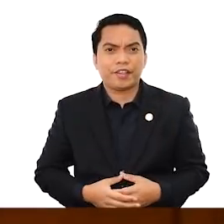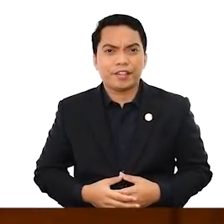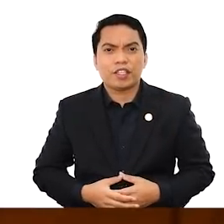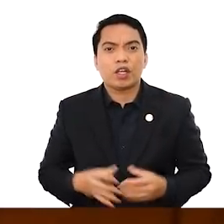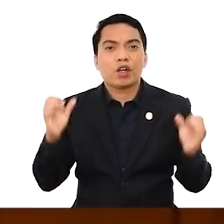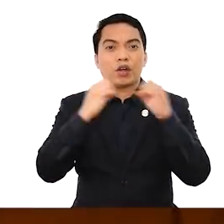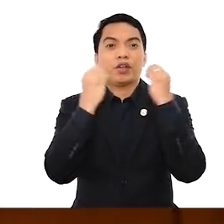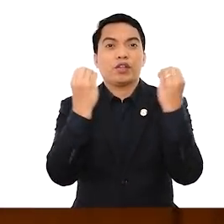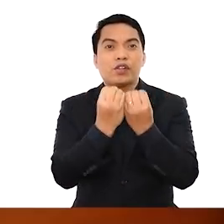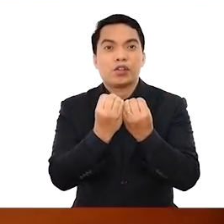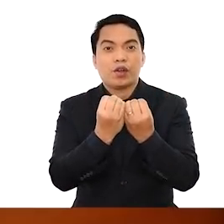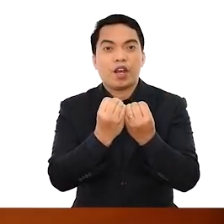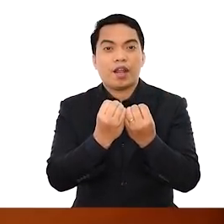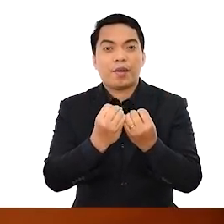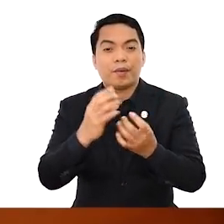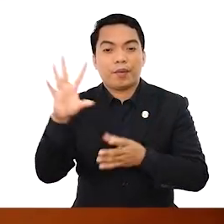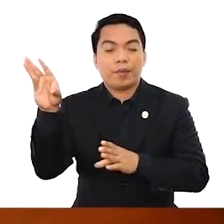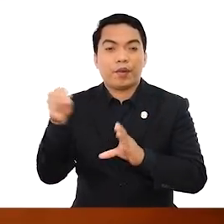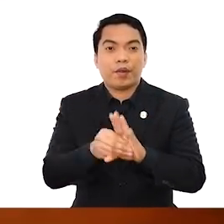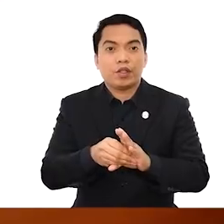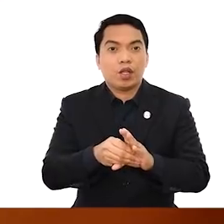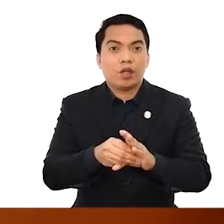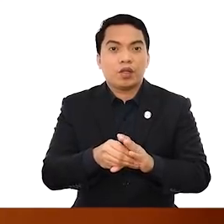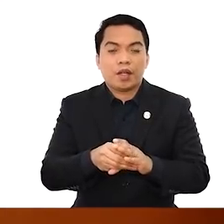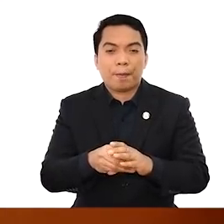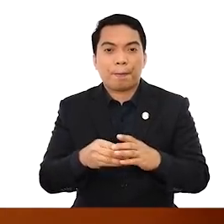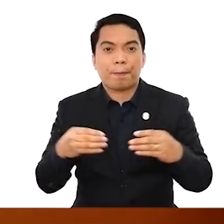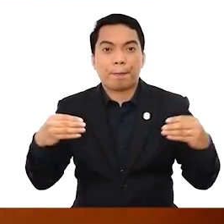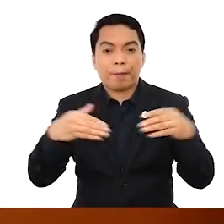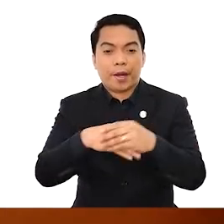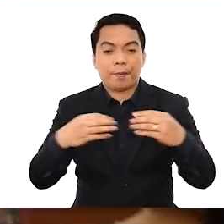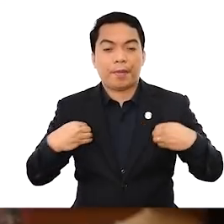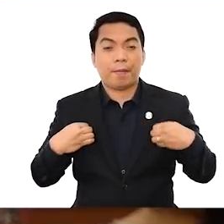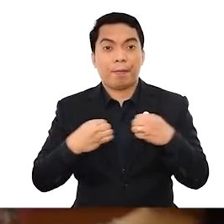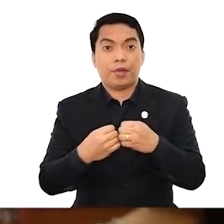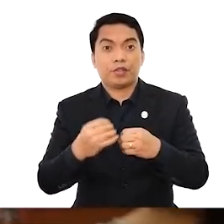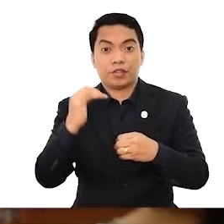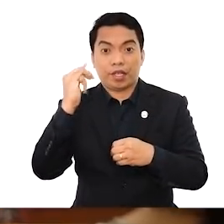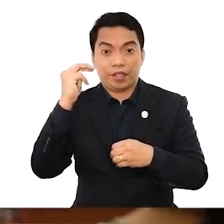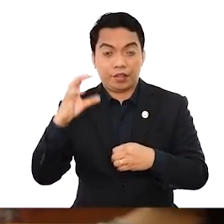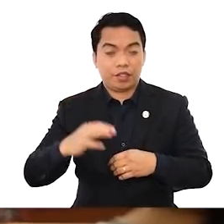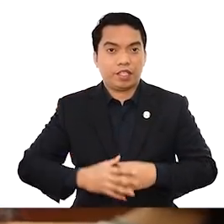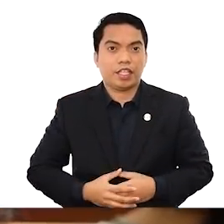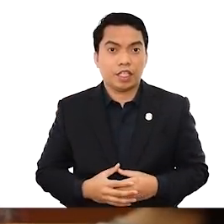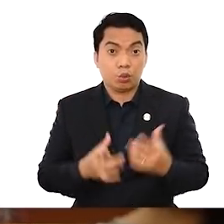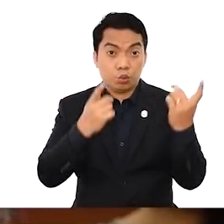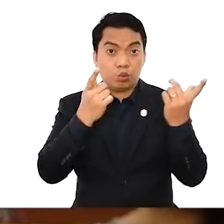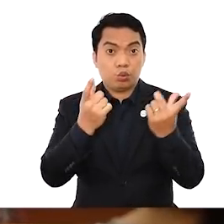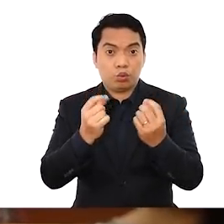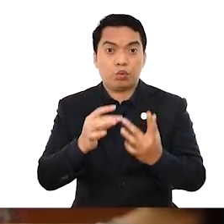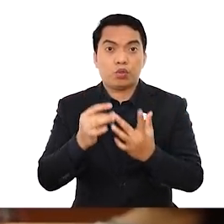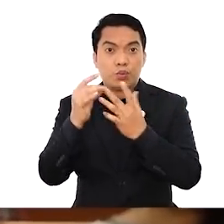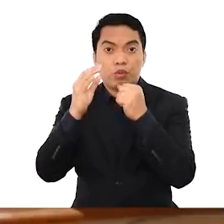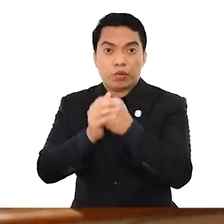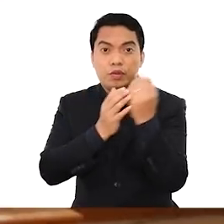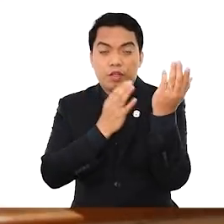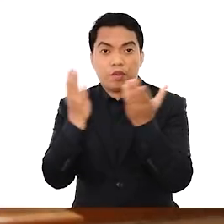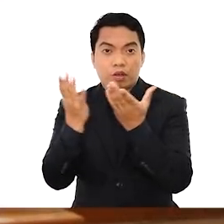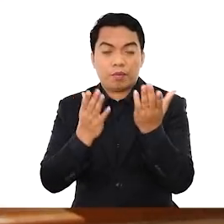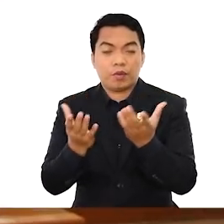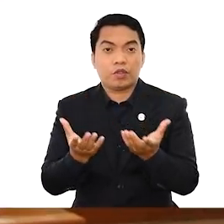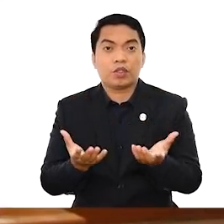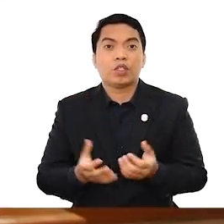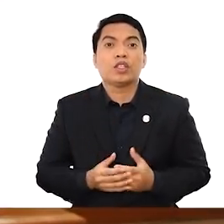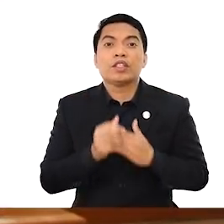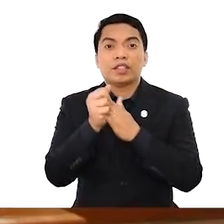kapisan ng kinabibilangan ng mga may asawang Iglesia ni Cristo nagsagawa ng tanging pagtitipon sa pangunguna ng kapatid